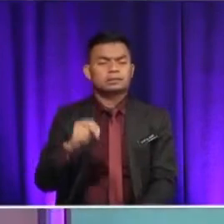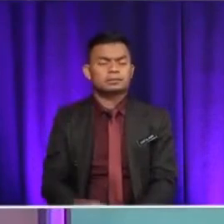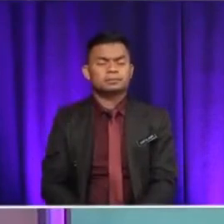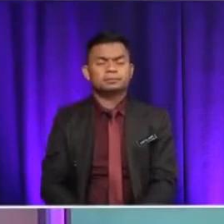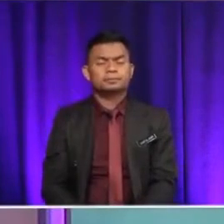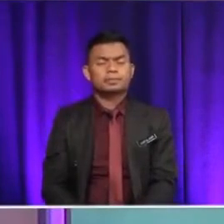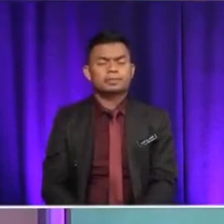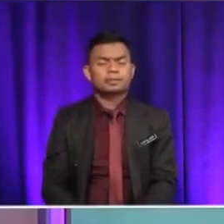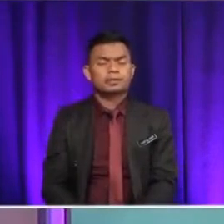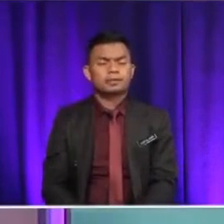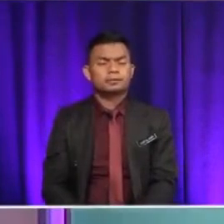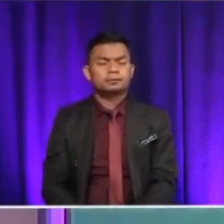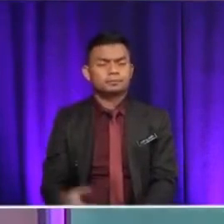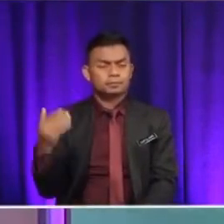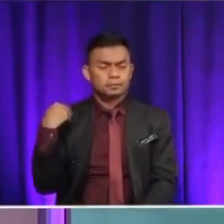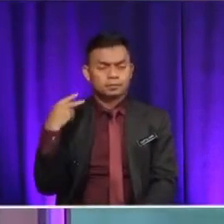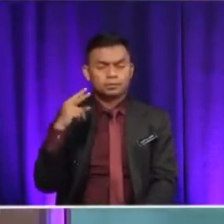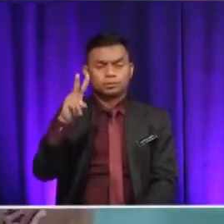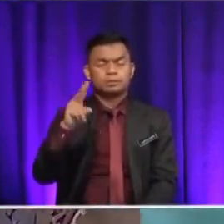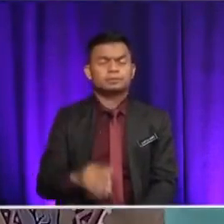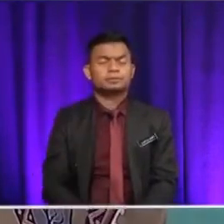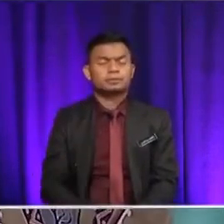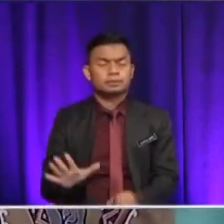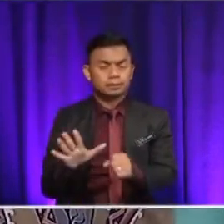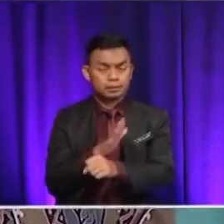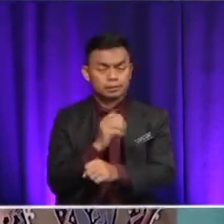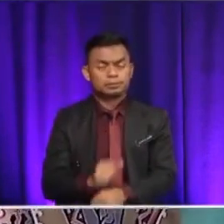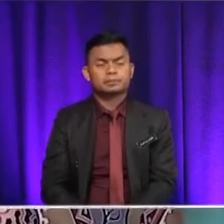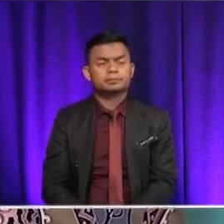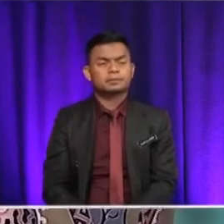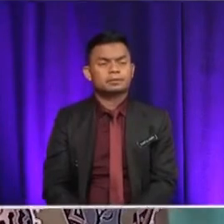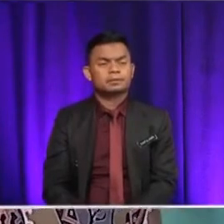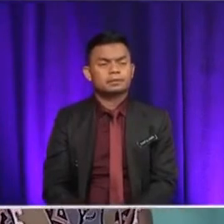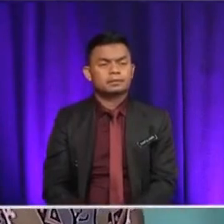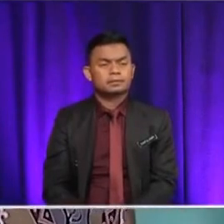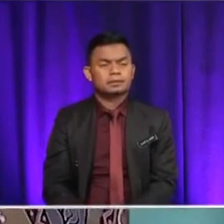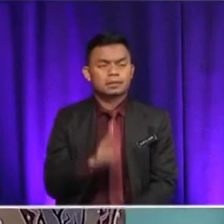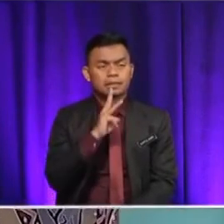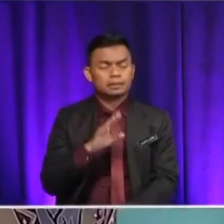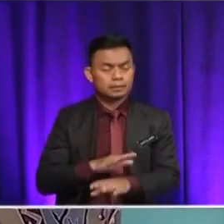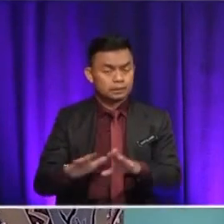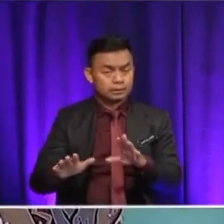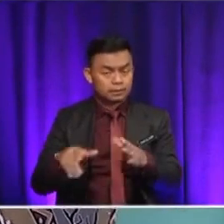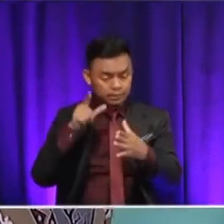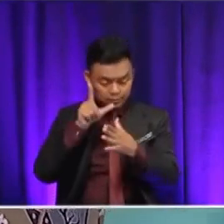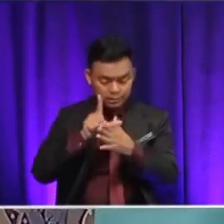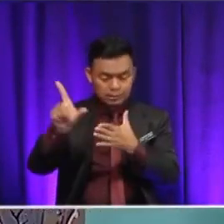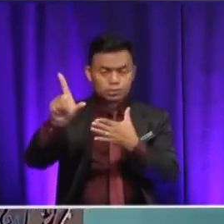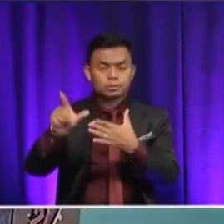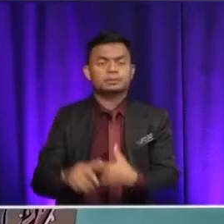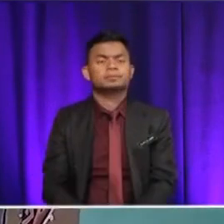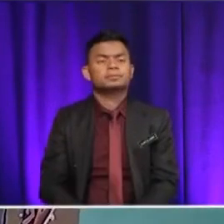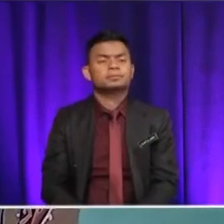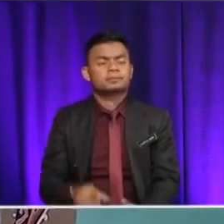sini ada lagi satu pili. So ada 2 lekapan. Okey, bekalan air tidak langsung. Dalam bekalan air tidak langsung,